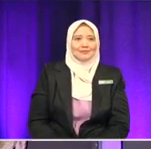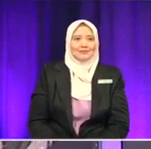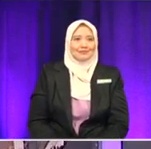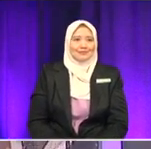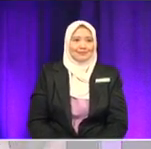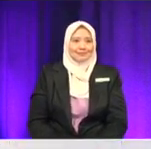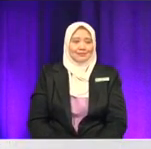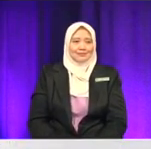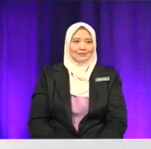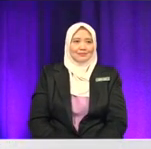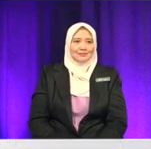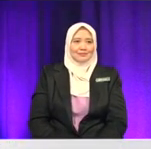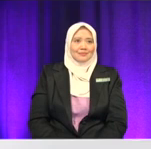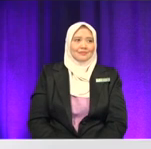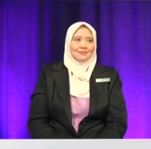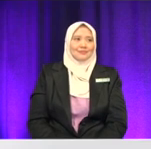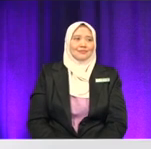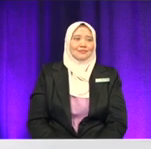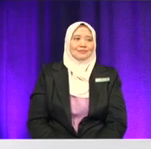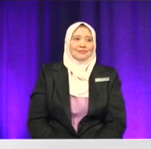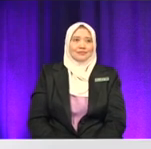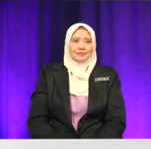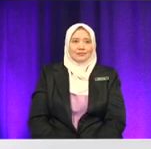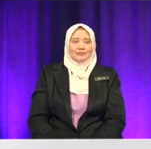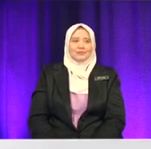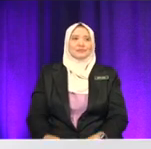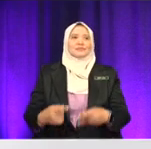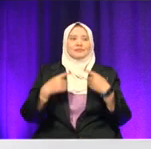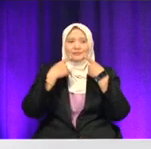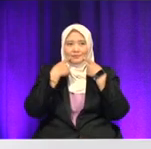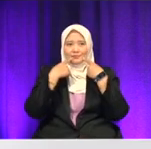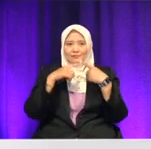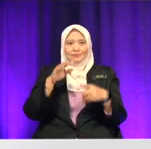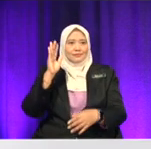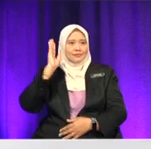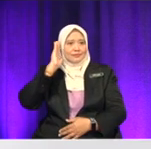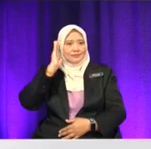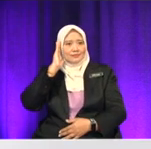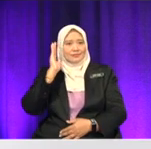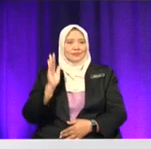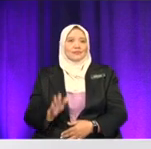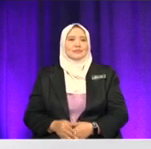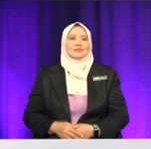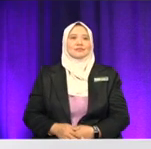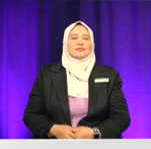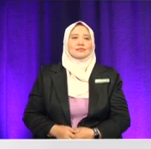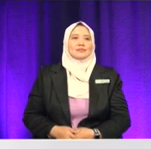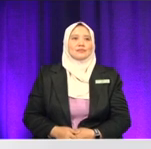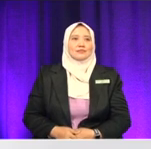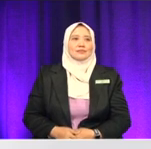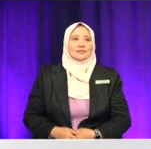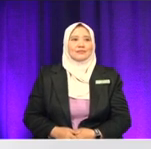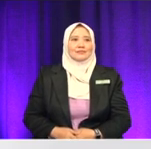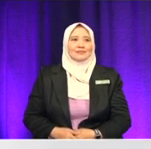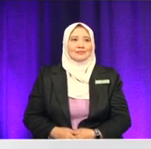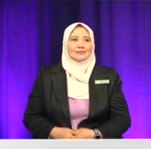tadi. Ifan mesti ada jawapan Ifan kan? Saya dah, cikgu. Nampak je gambar tu terus saya tahu jawapan ni apa. Ya. Nampak tu Abbas. Sambar bukan